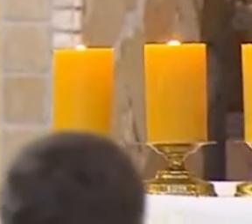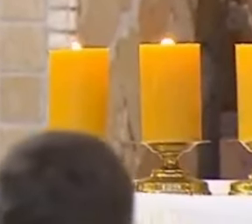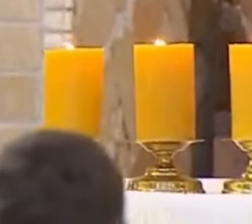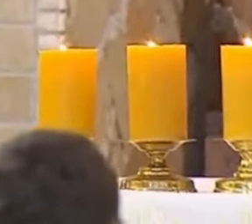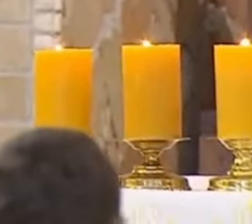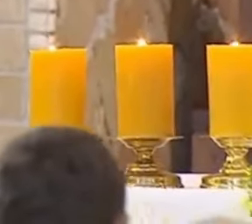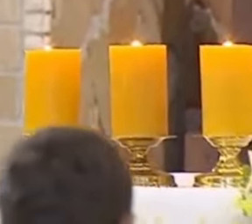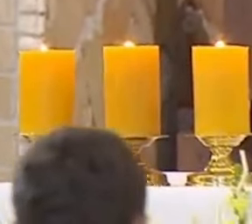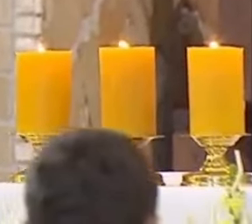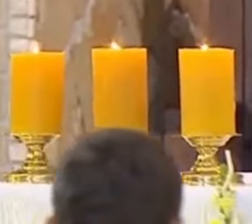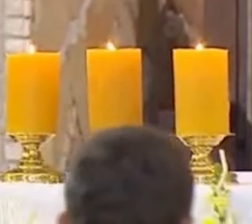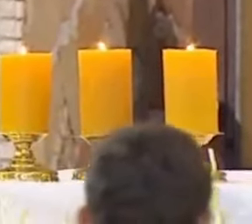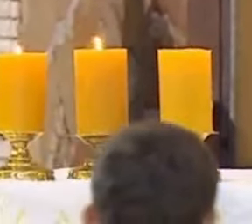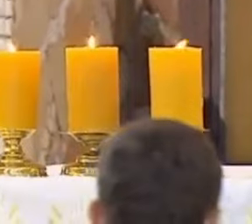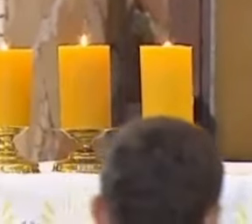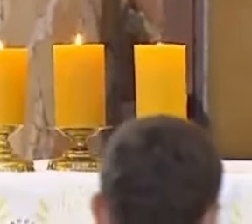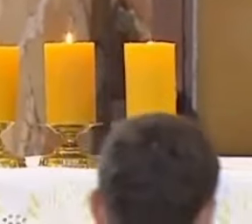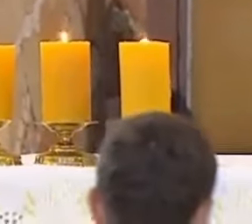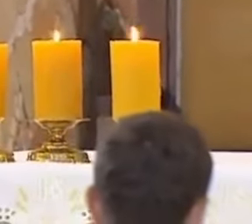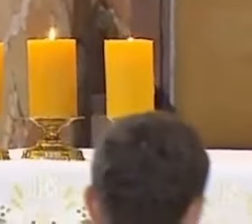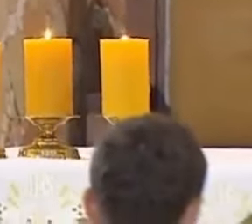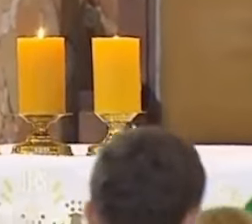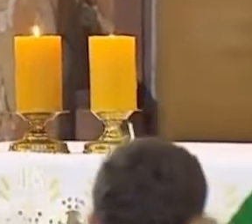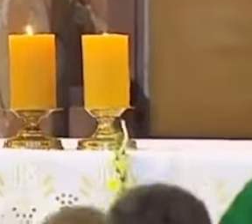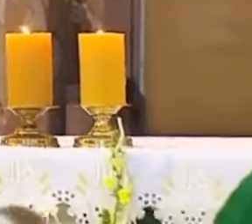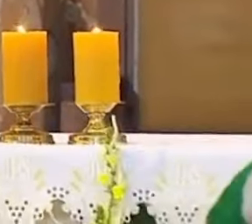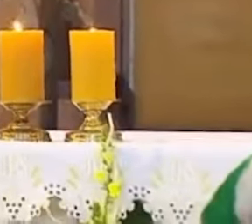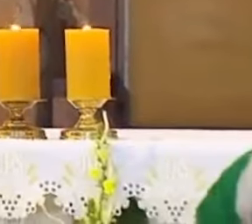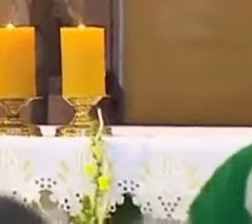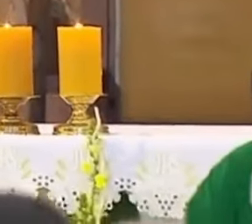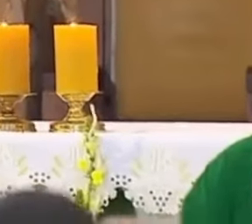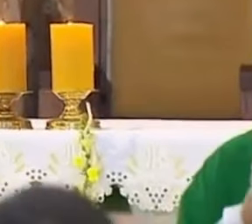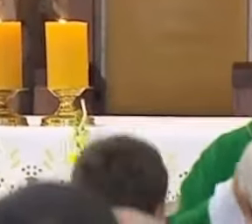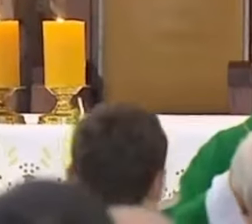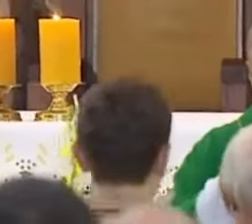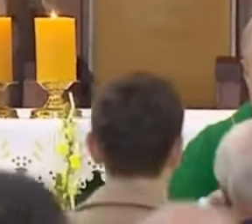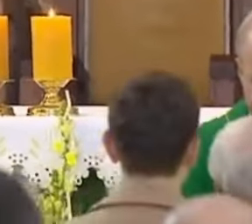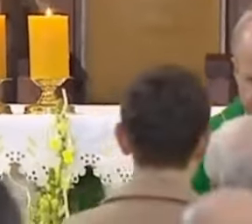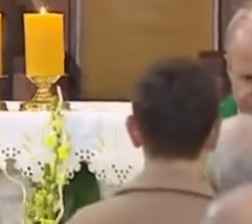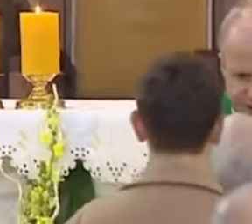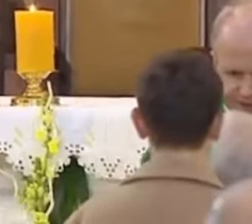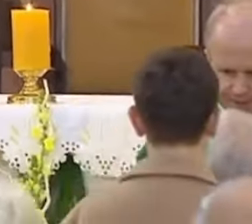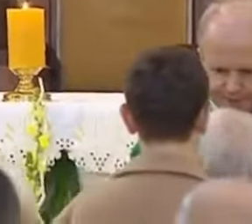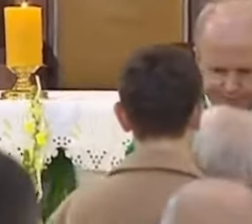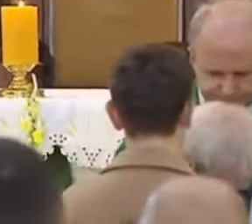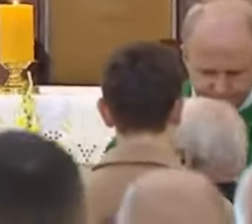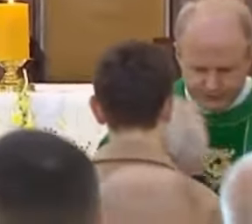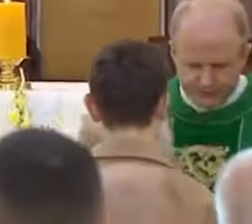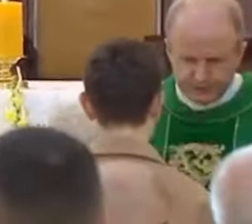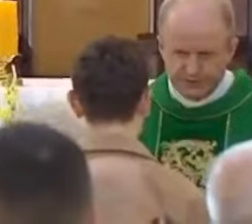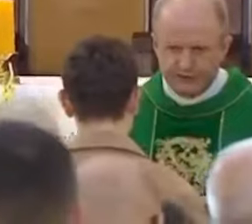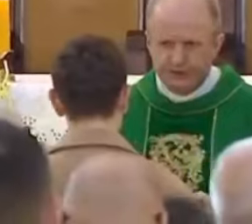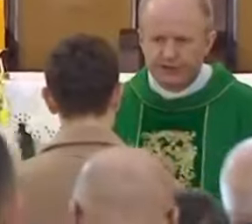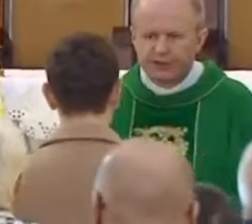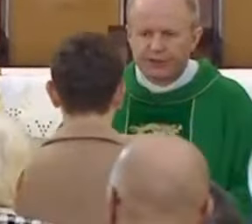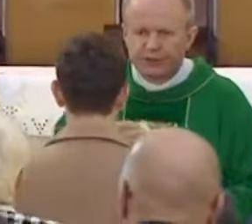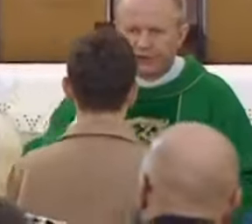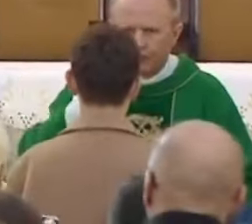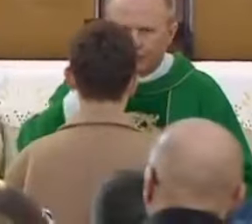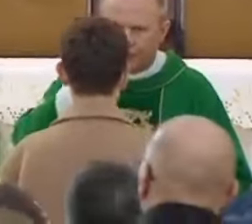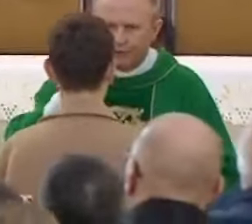gotowy pasterzem moim jest pan i